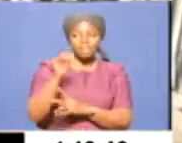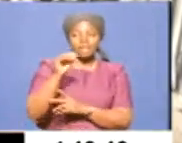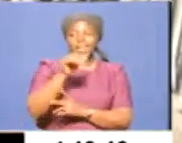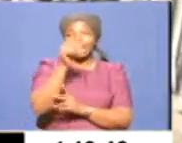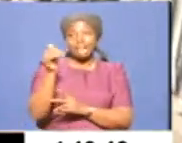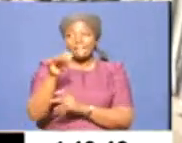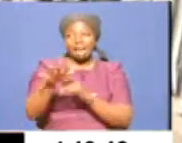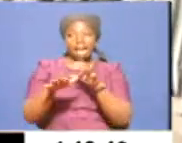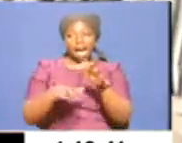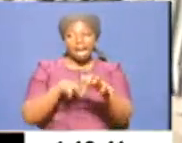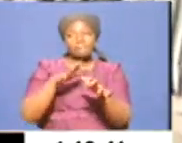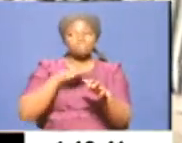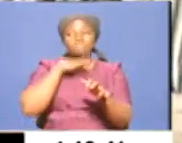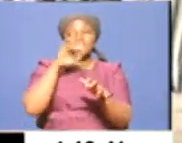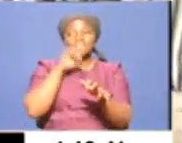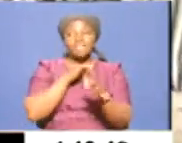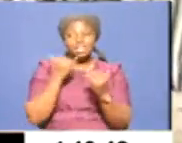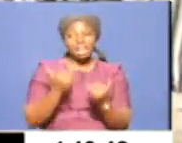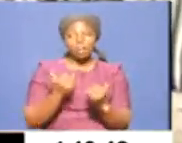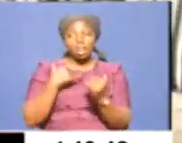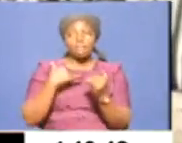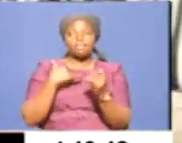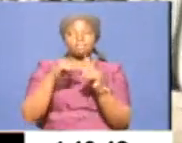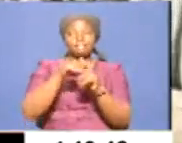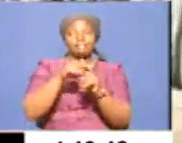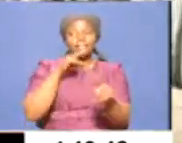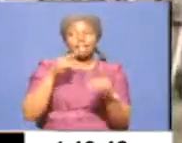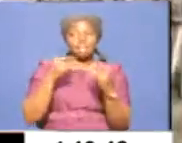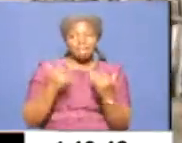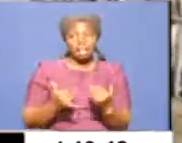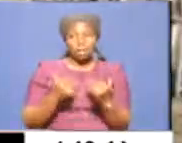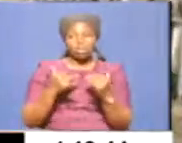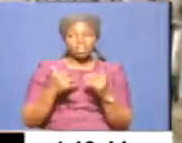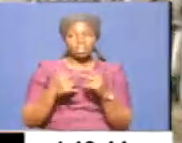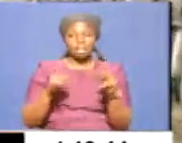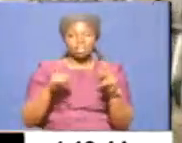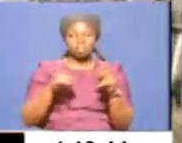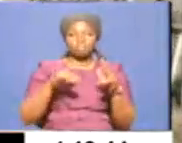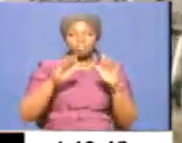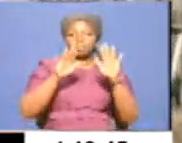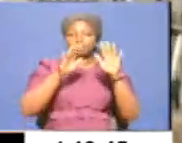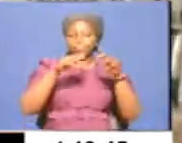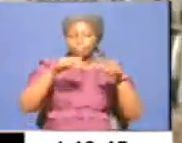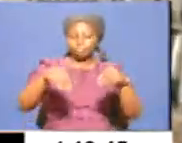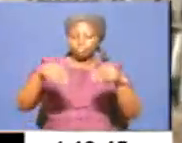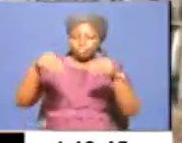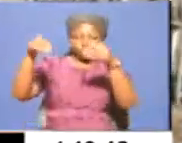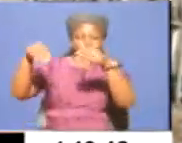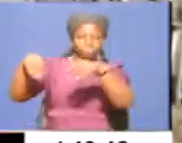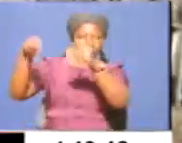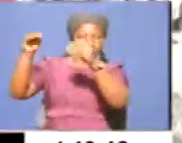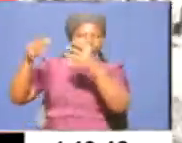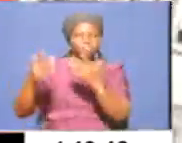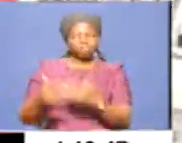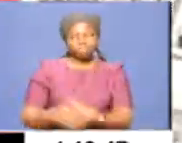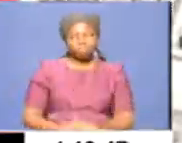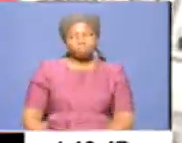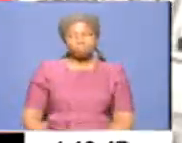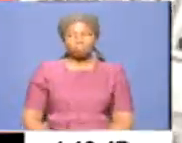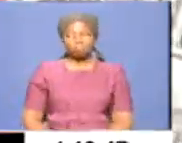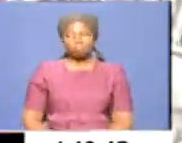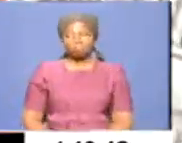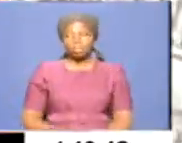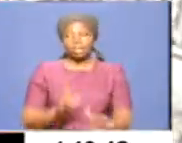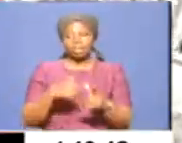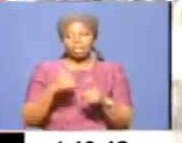Na tumechinja. Sasa tuananza kuanika-anika. At the Thema village in Mriachakwe area, we come across